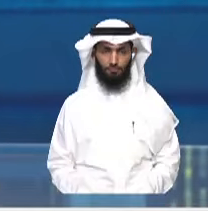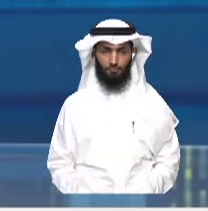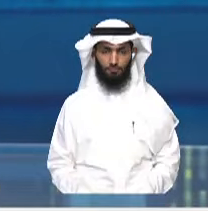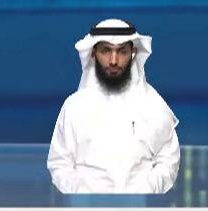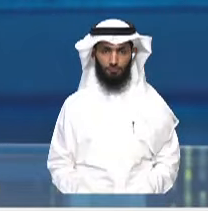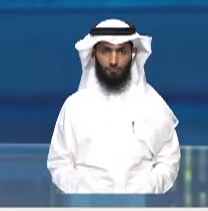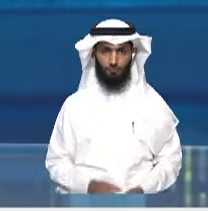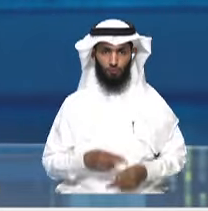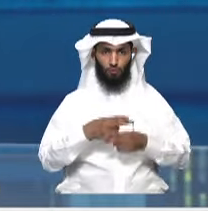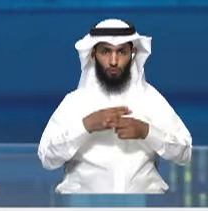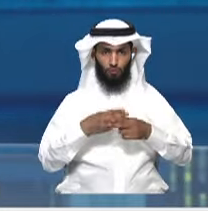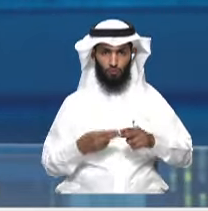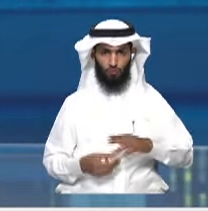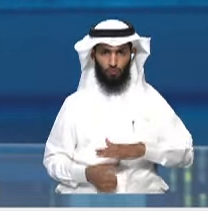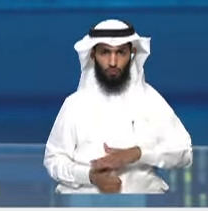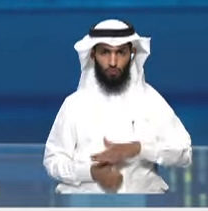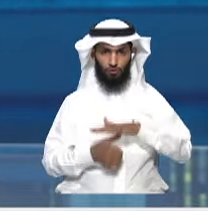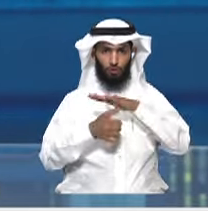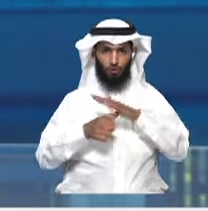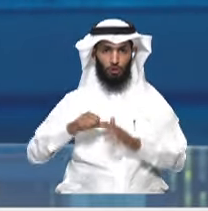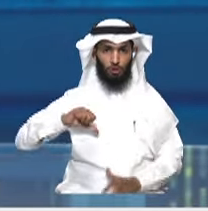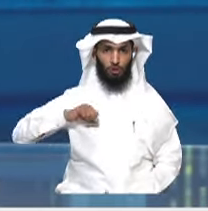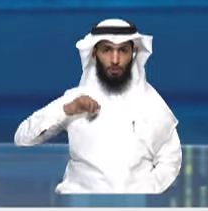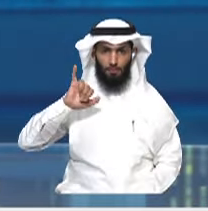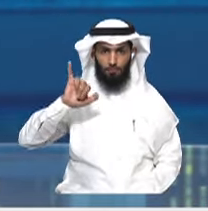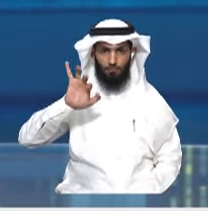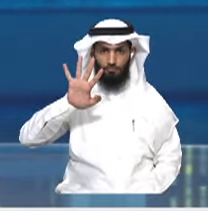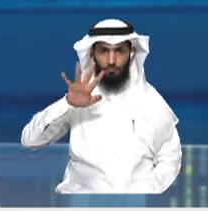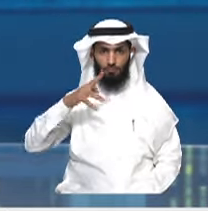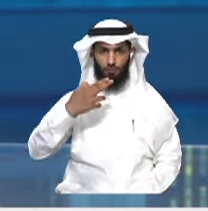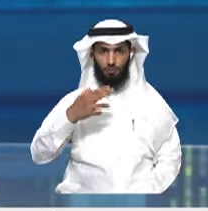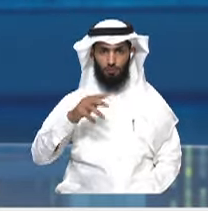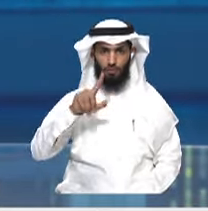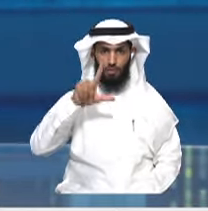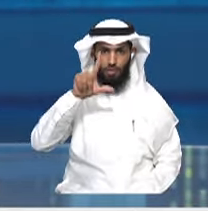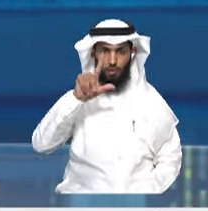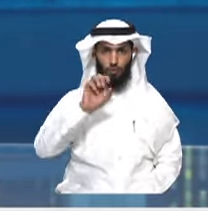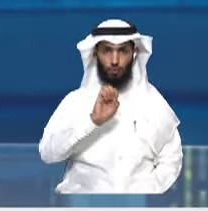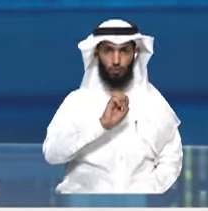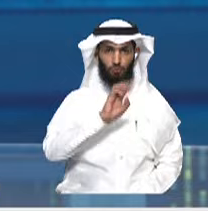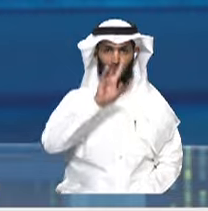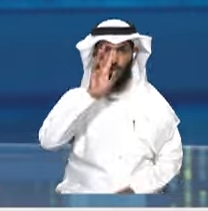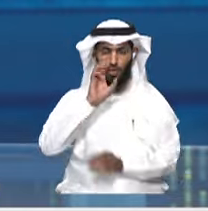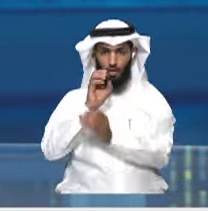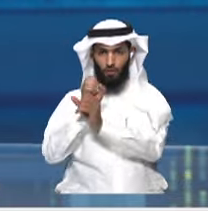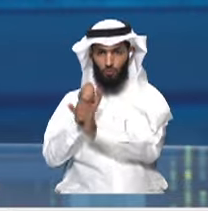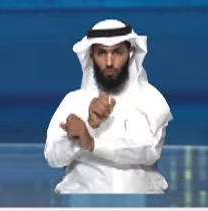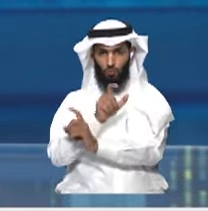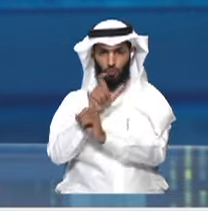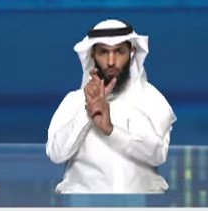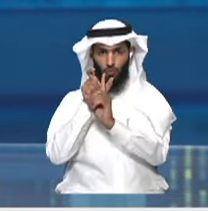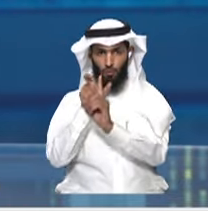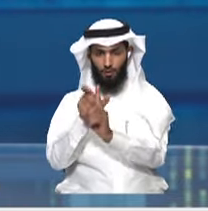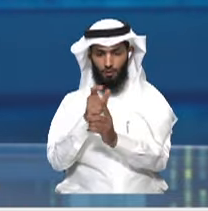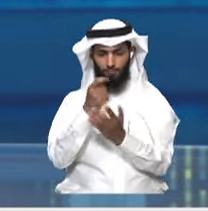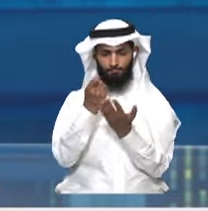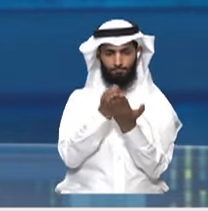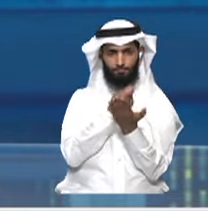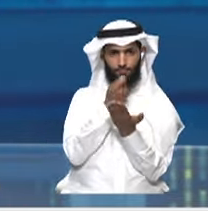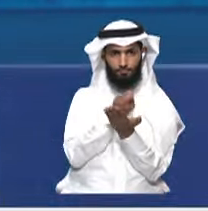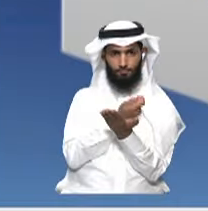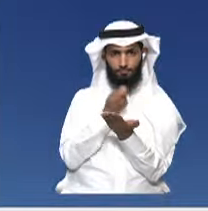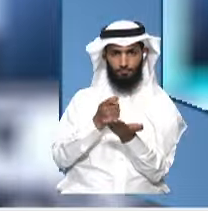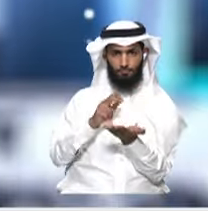بعث حضره صاحب السمو امير البلاد الشيخ مشعل الاحمد الجابر الصباح حفظه الله ورعاه ببرق تعزيه الى فخامه